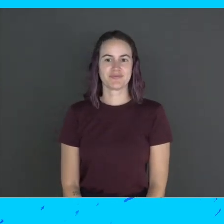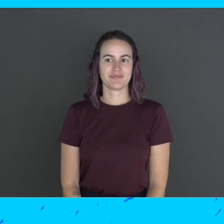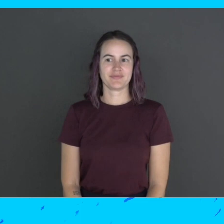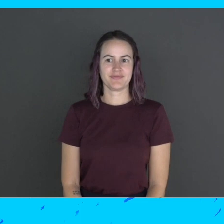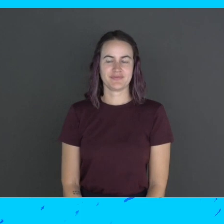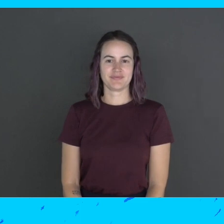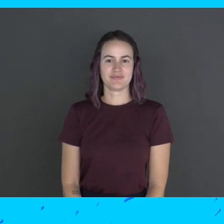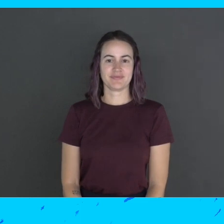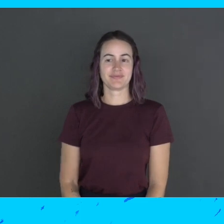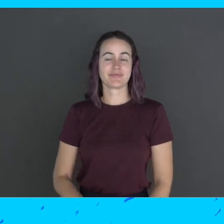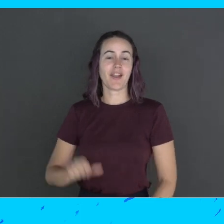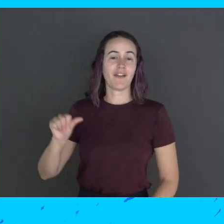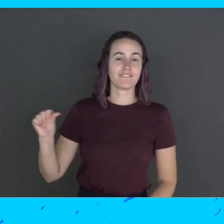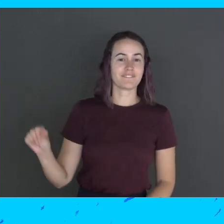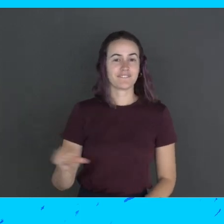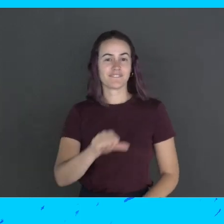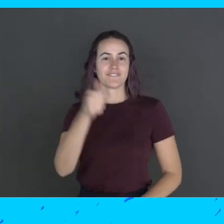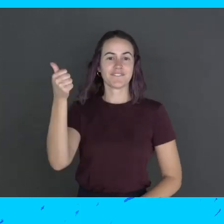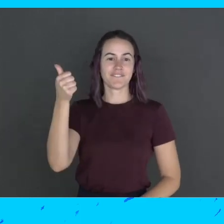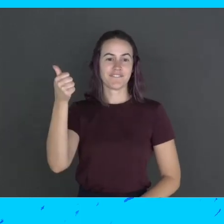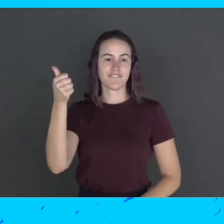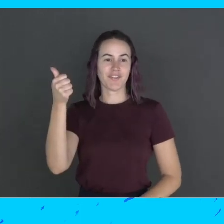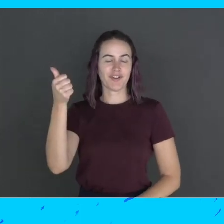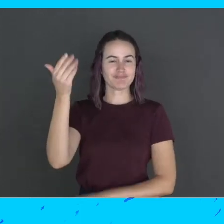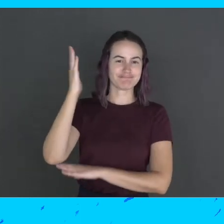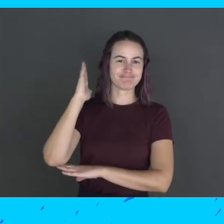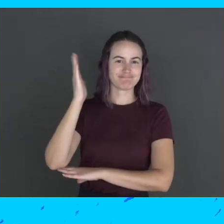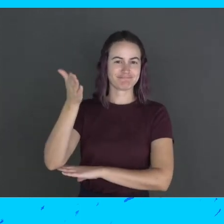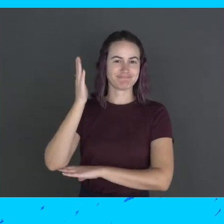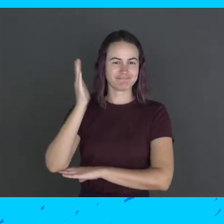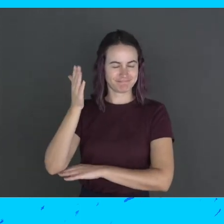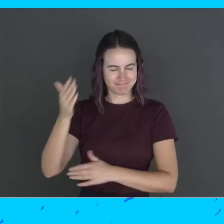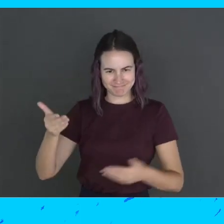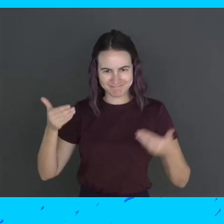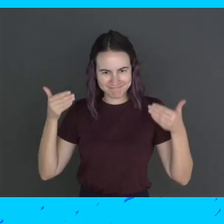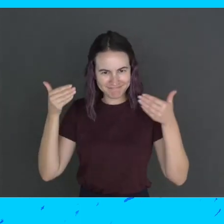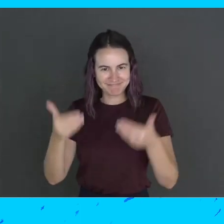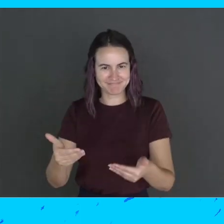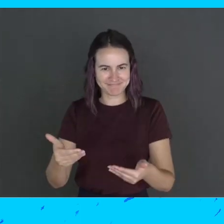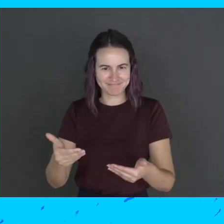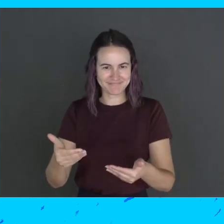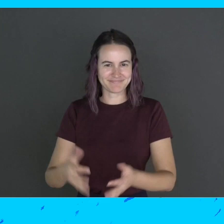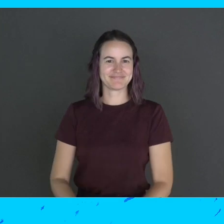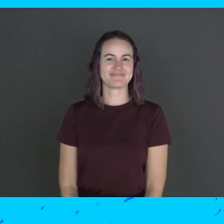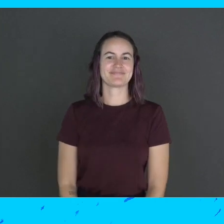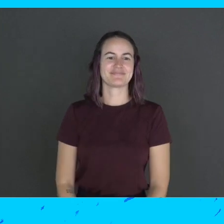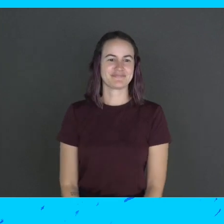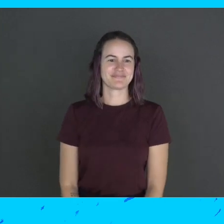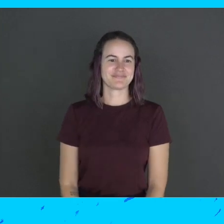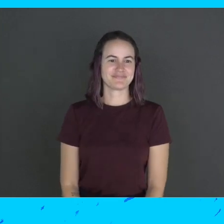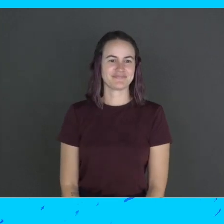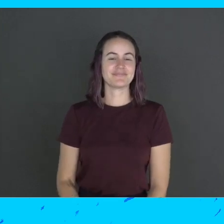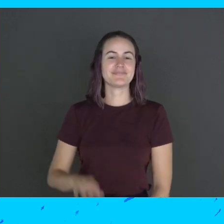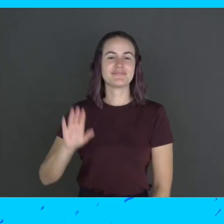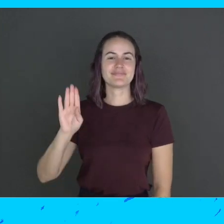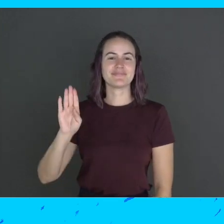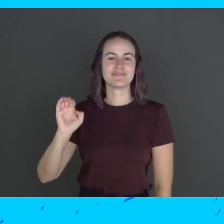partagez avec nous et préparez vos questions parce que nous aurons une séance de questions et réponses à la fin.